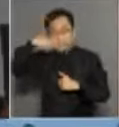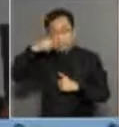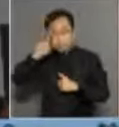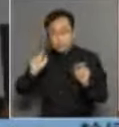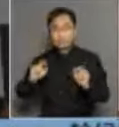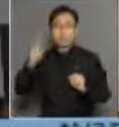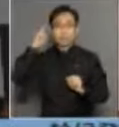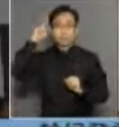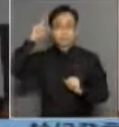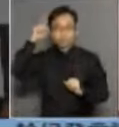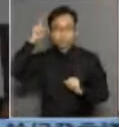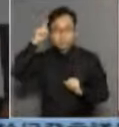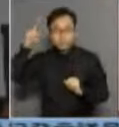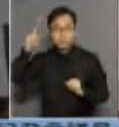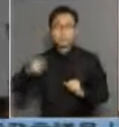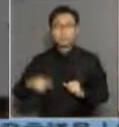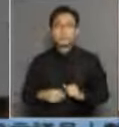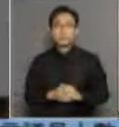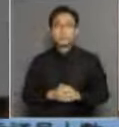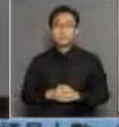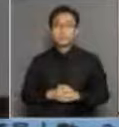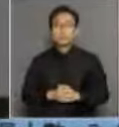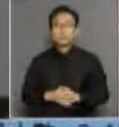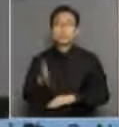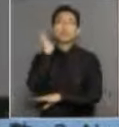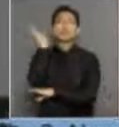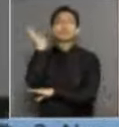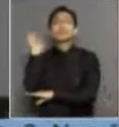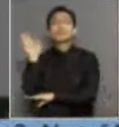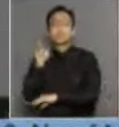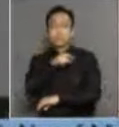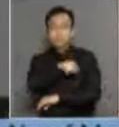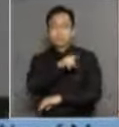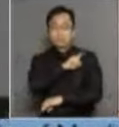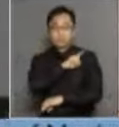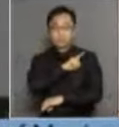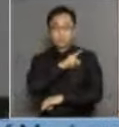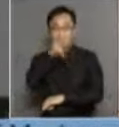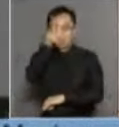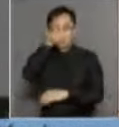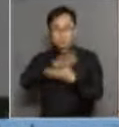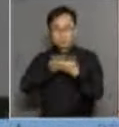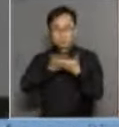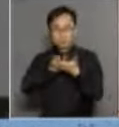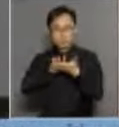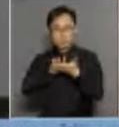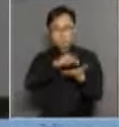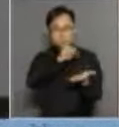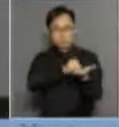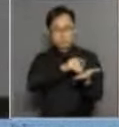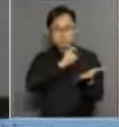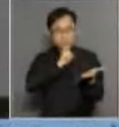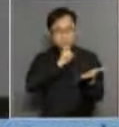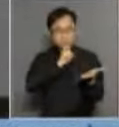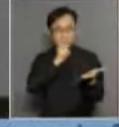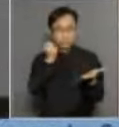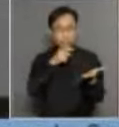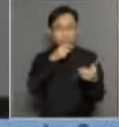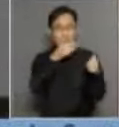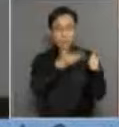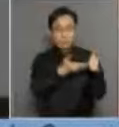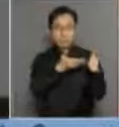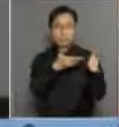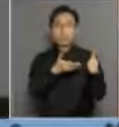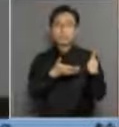吧？然后他有很鲜明的政治立场，而且佢言论呢，如果